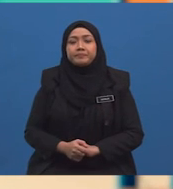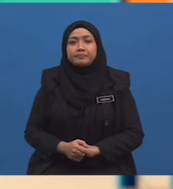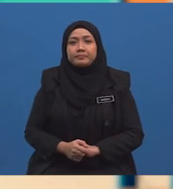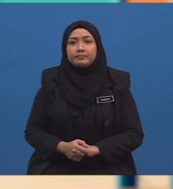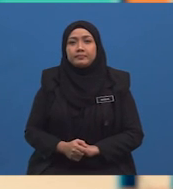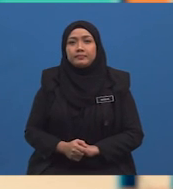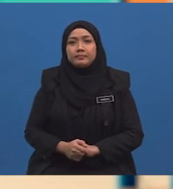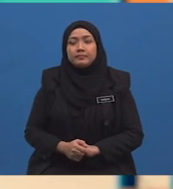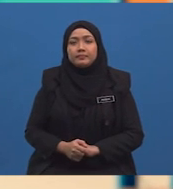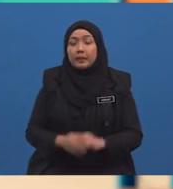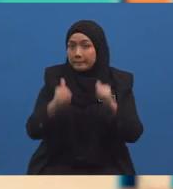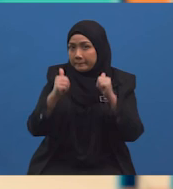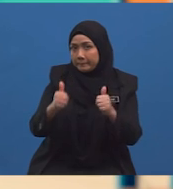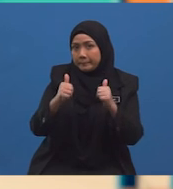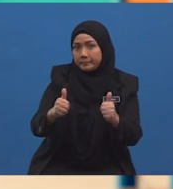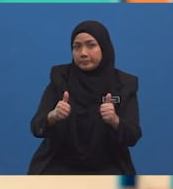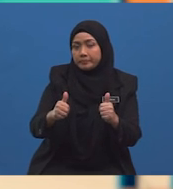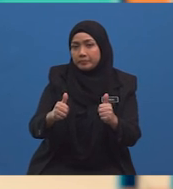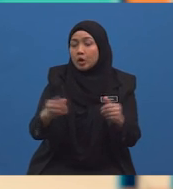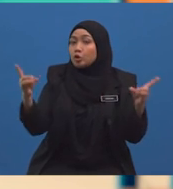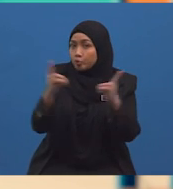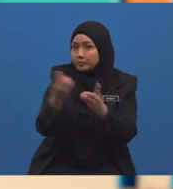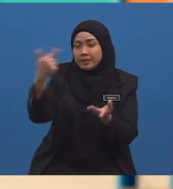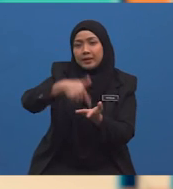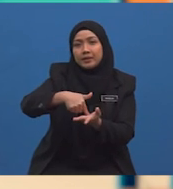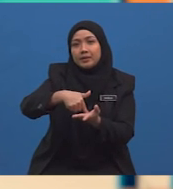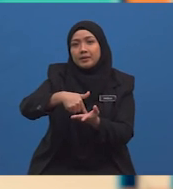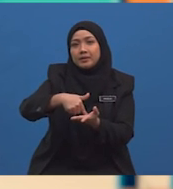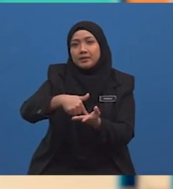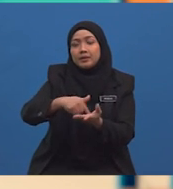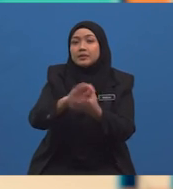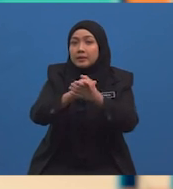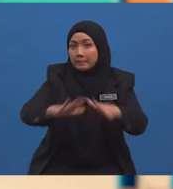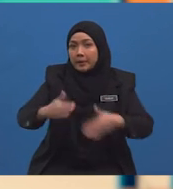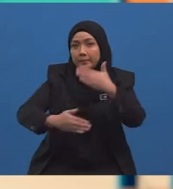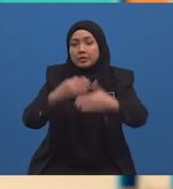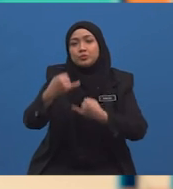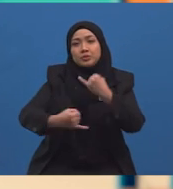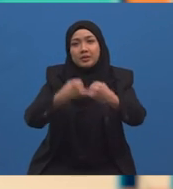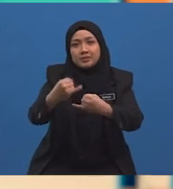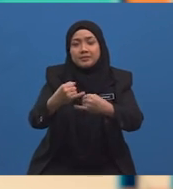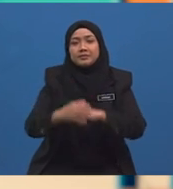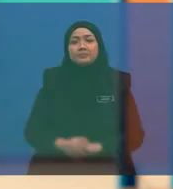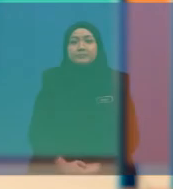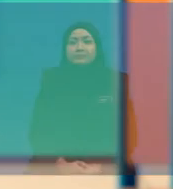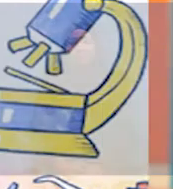semuanya kan? Bagus. Sehingga kita berjumpa lagi, selamat maju jaya.